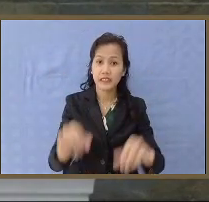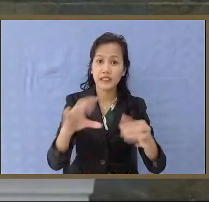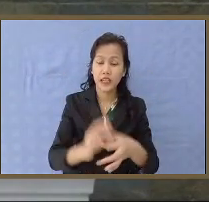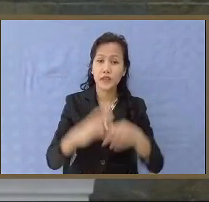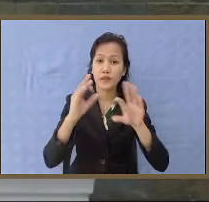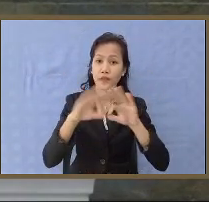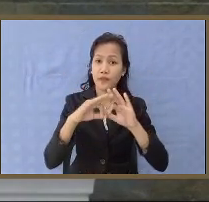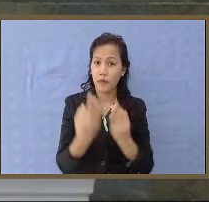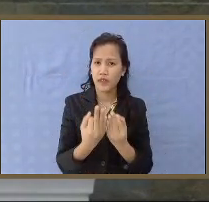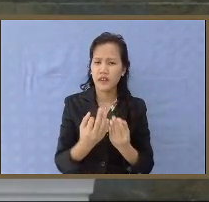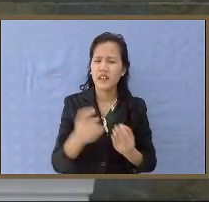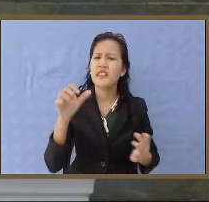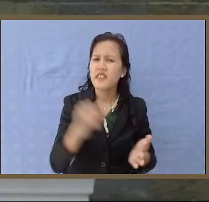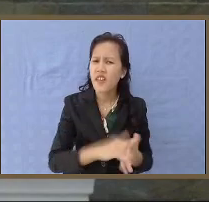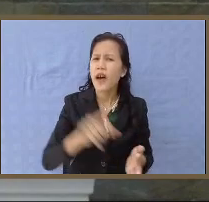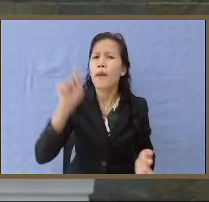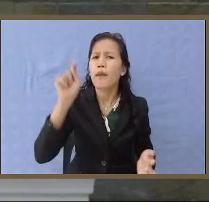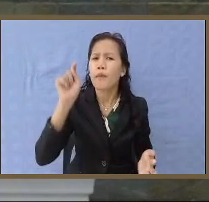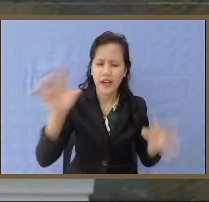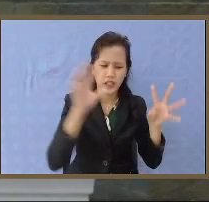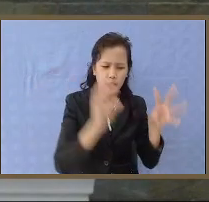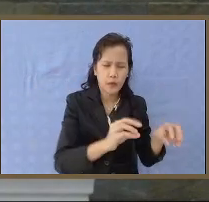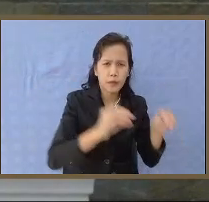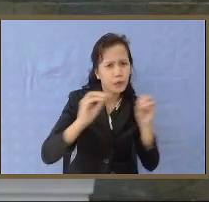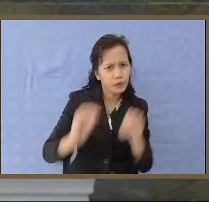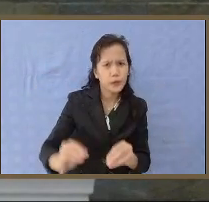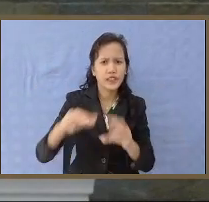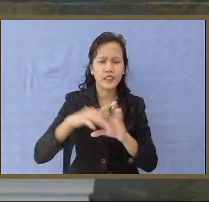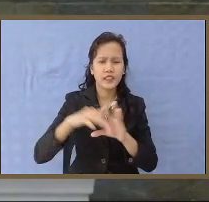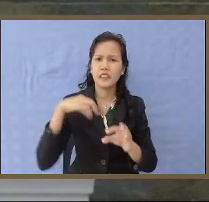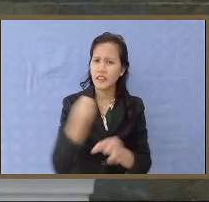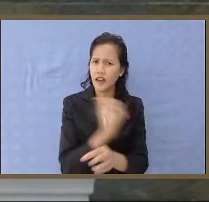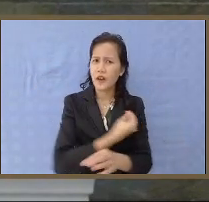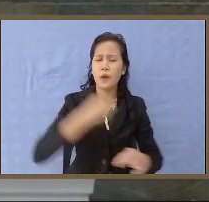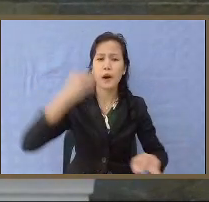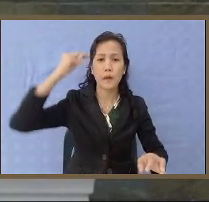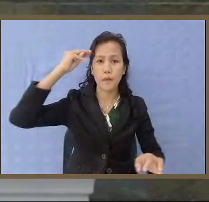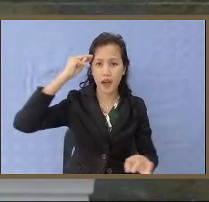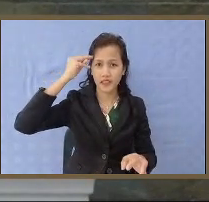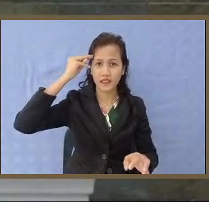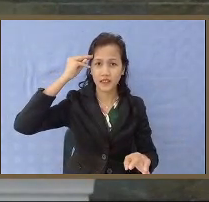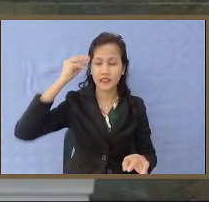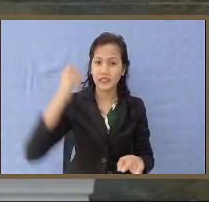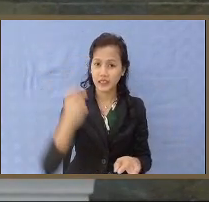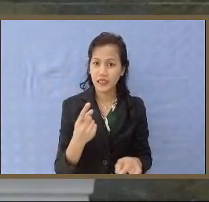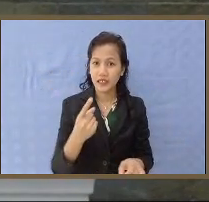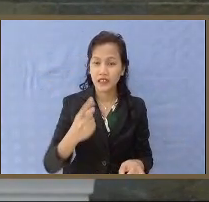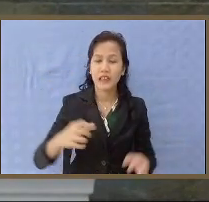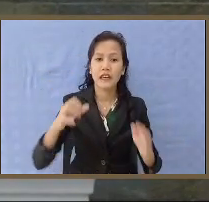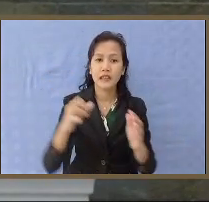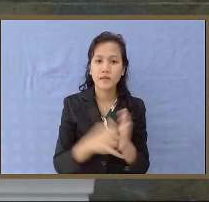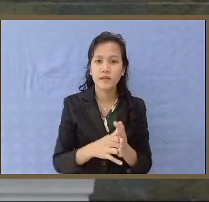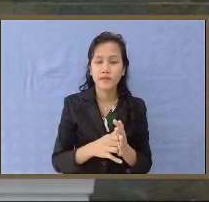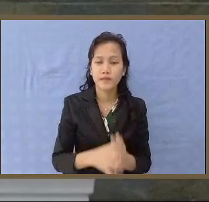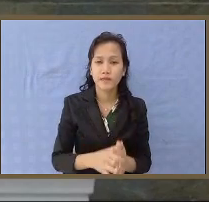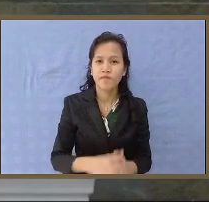po natin yan sa ating isipan. Lagi ko po sinasabi ito, mga kapatid, no? Na dapat meron po tayong tinatawag